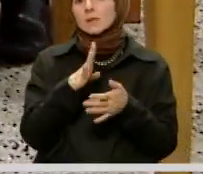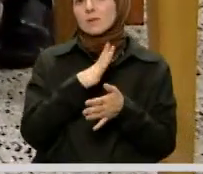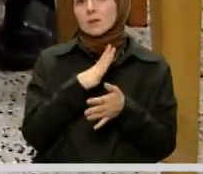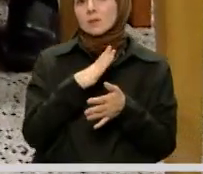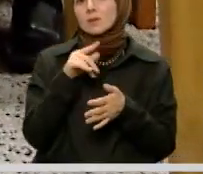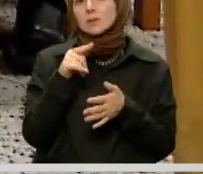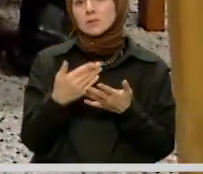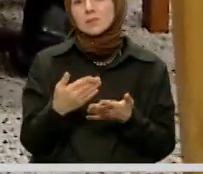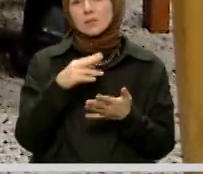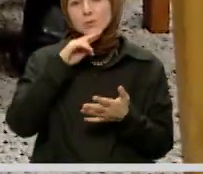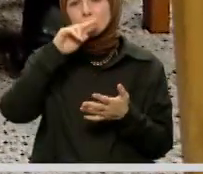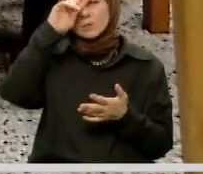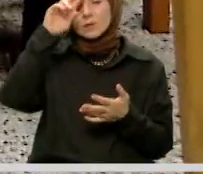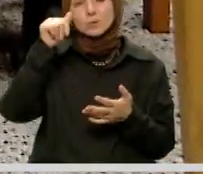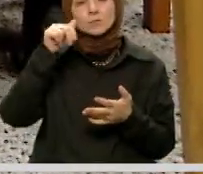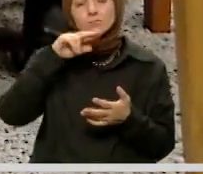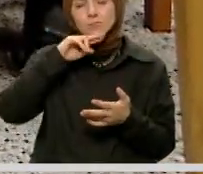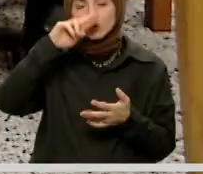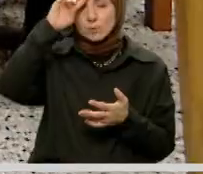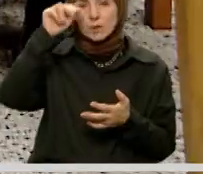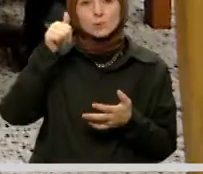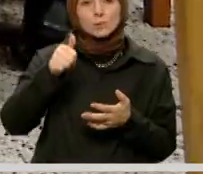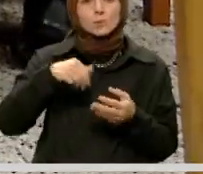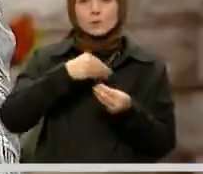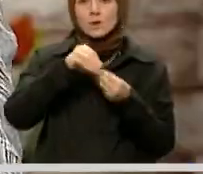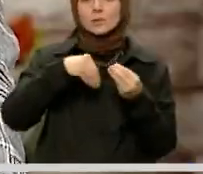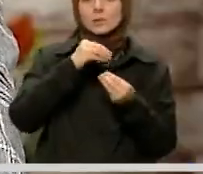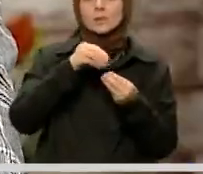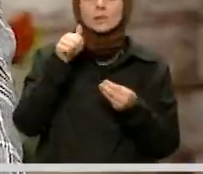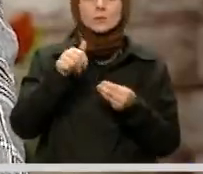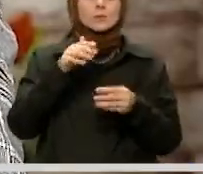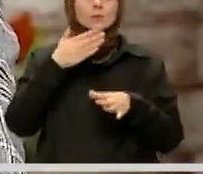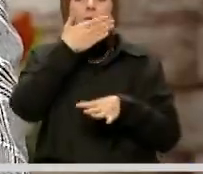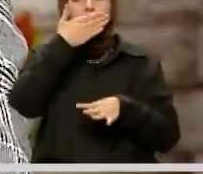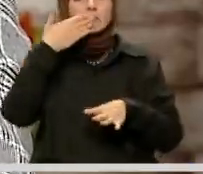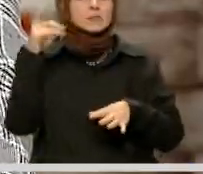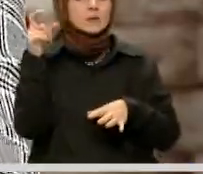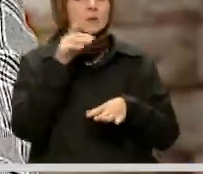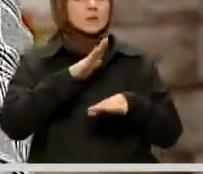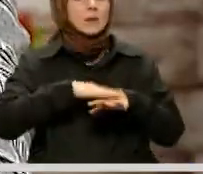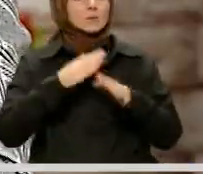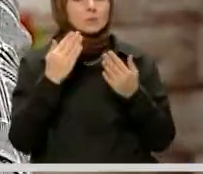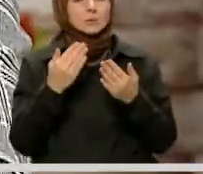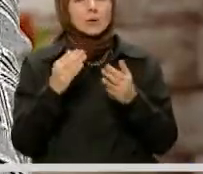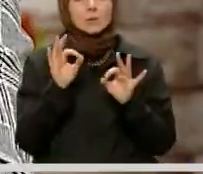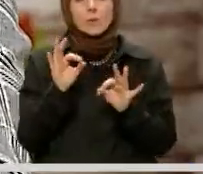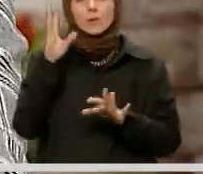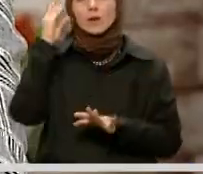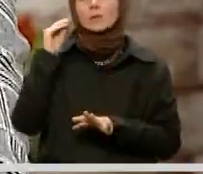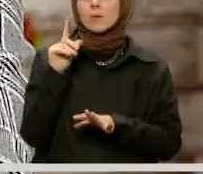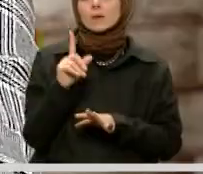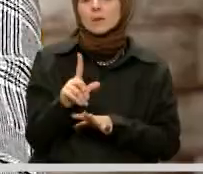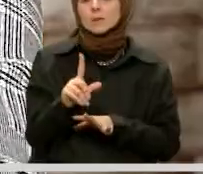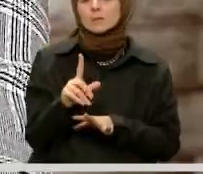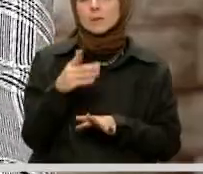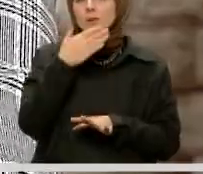İşte cumalarda, kandillerde ve Ramazanlarda yaptığımız duayı da biraz böyle anlamak gerekiyor. Bakın Ramazan'da aktif